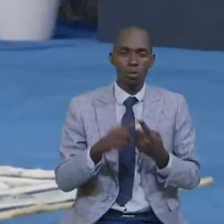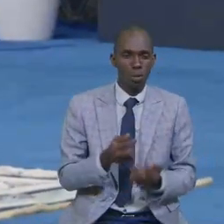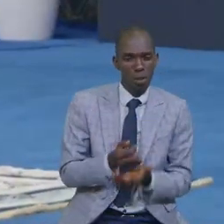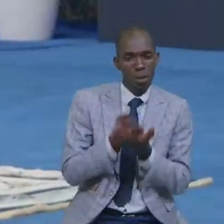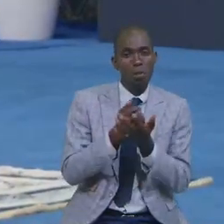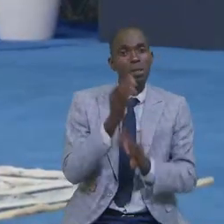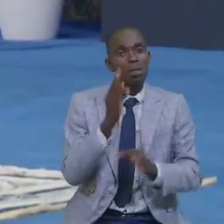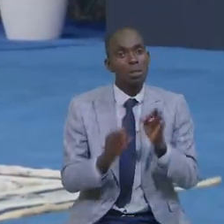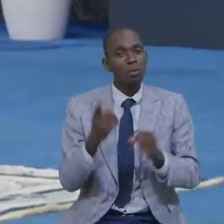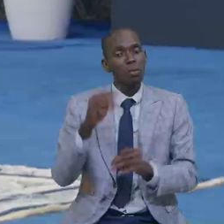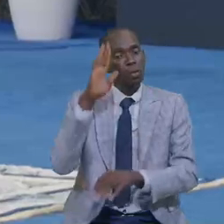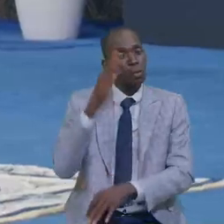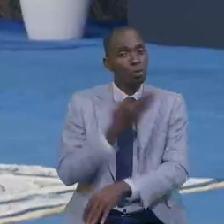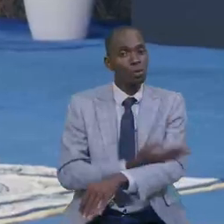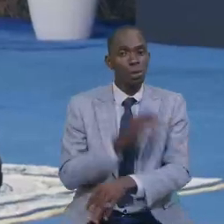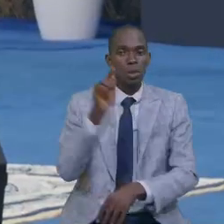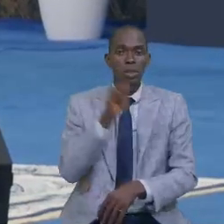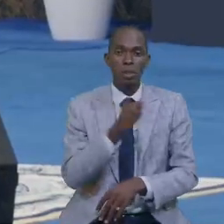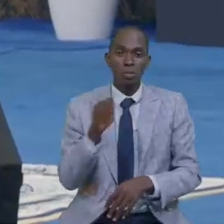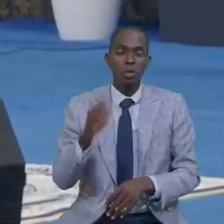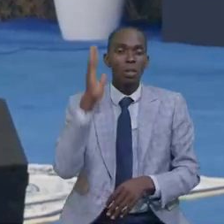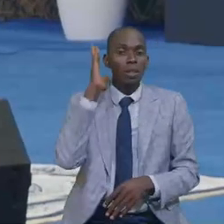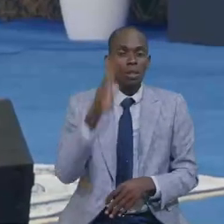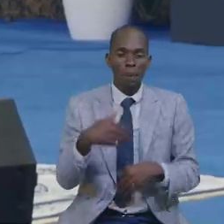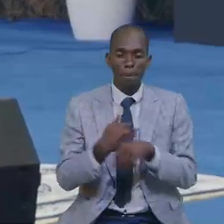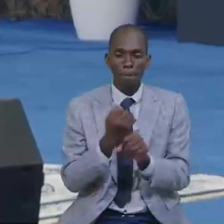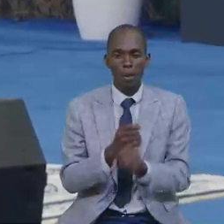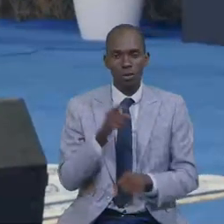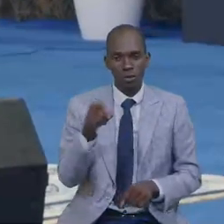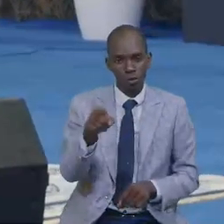toi c'est donc le fils vous apprenez